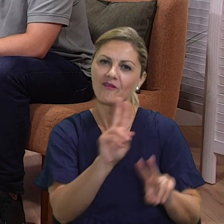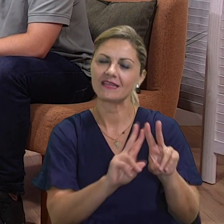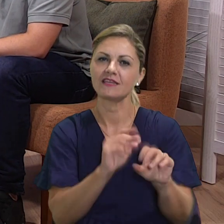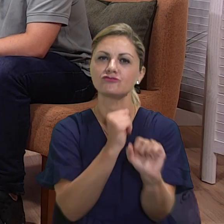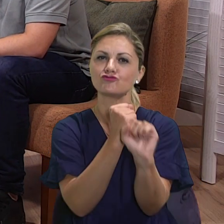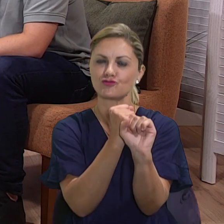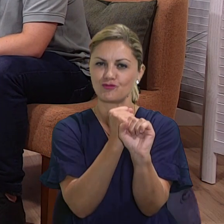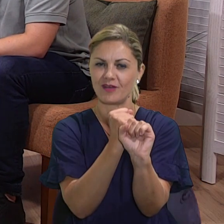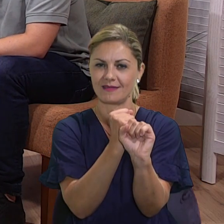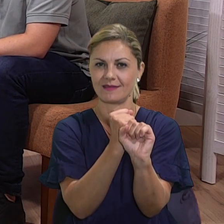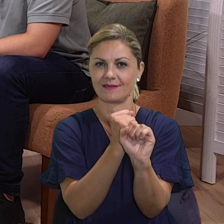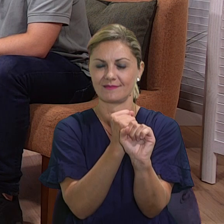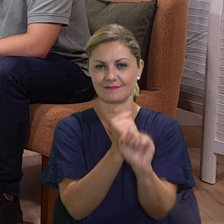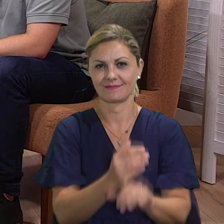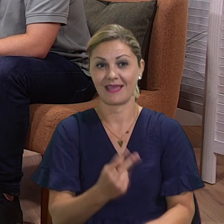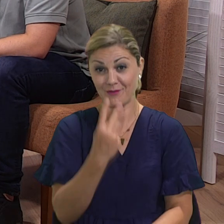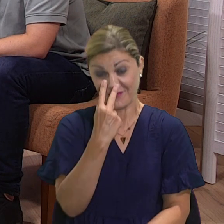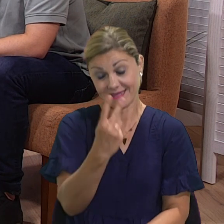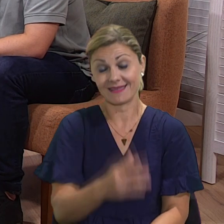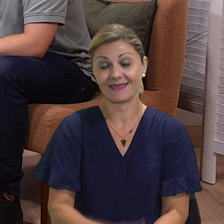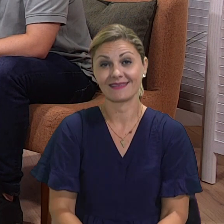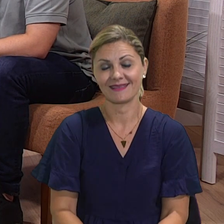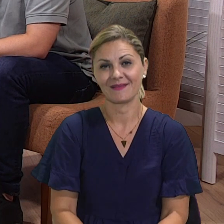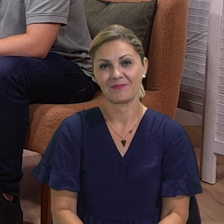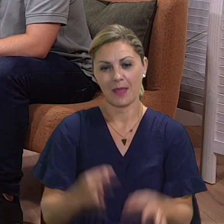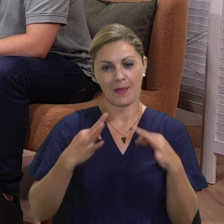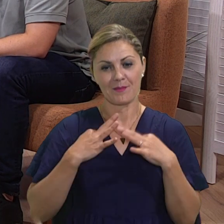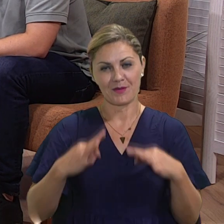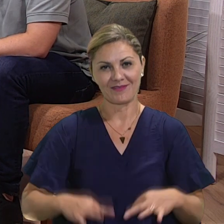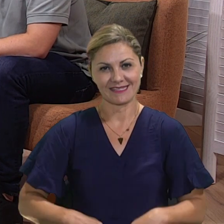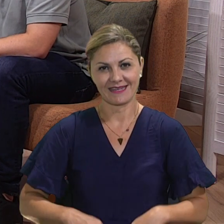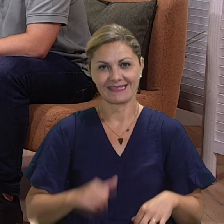neke stvari njegovati. Ovaj pojam začinjavac, pogledajte